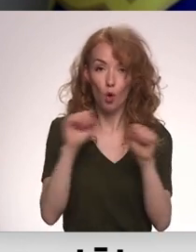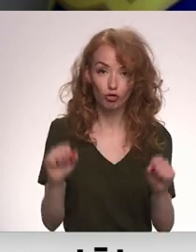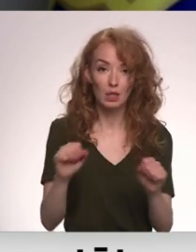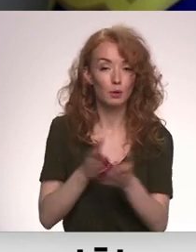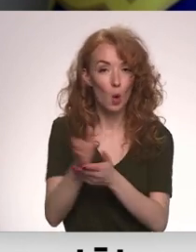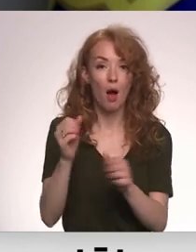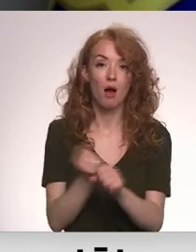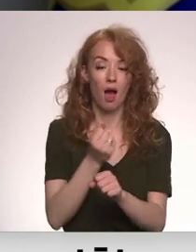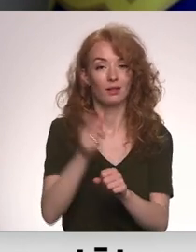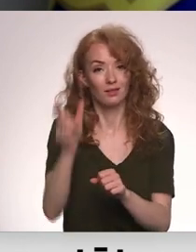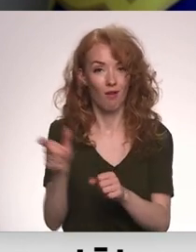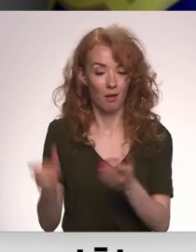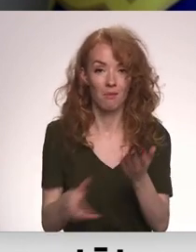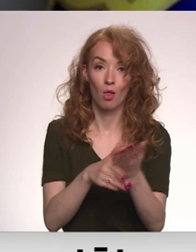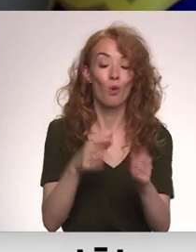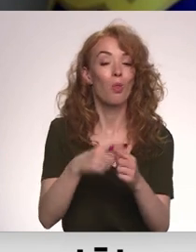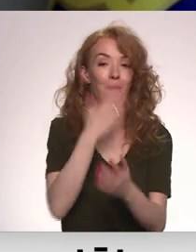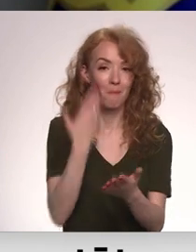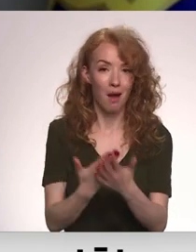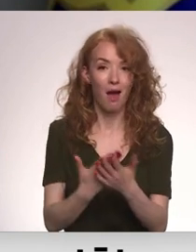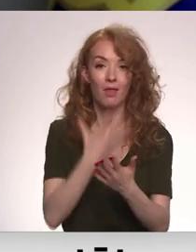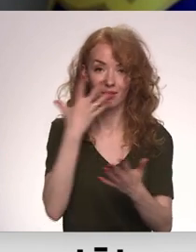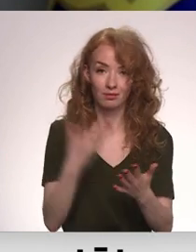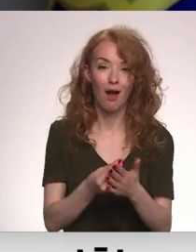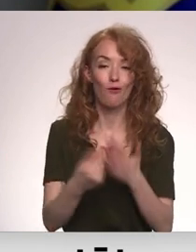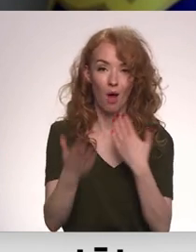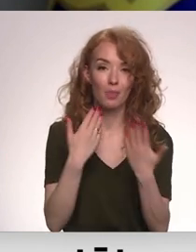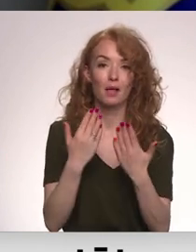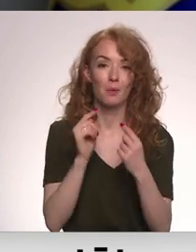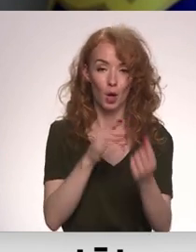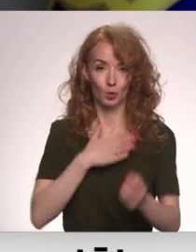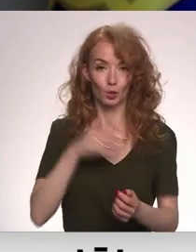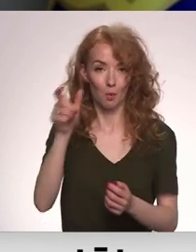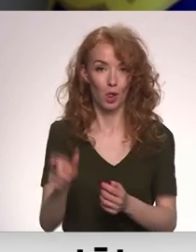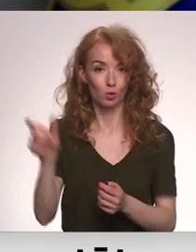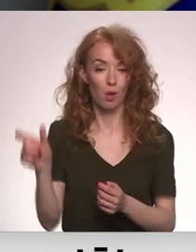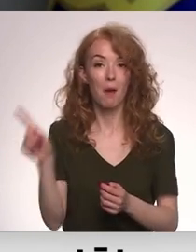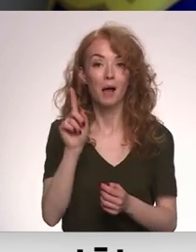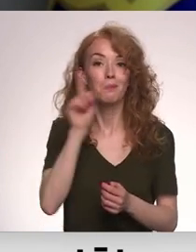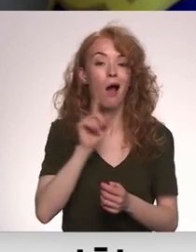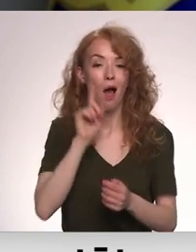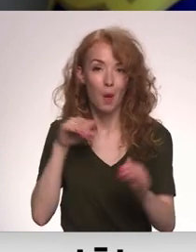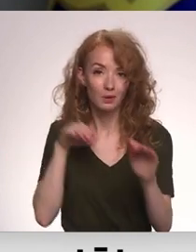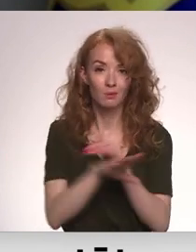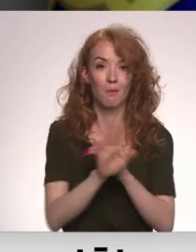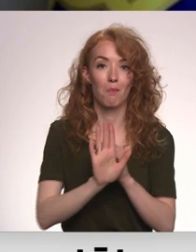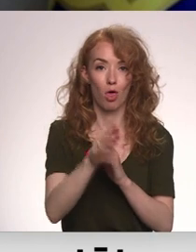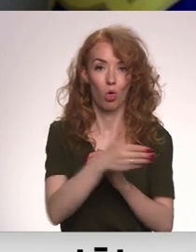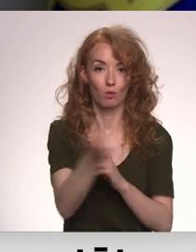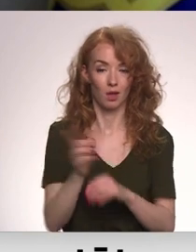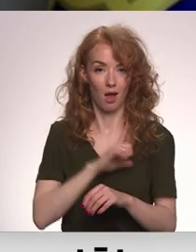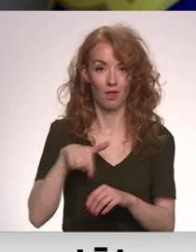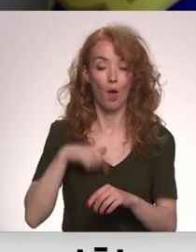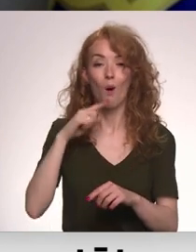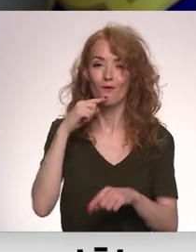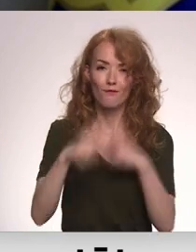humānajā palīdzībā. Un parādat savu attieksmi pret mūsu pilsoņiem, kas atrod pagaidu patvērumu Latvijā. Ukraina